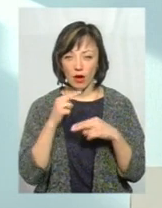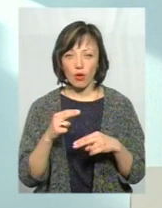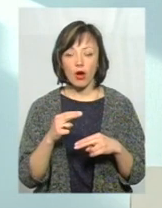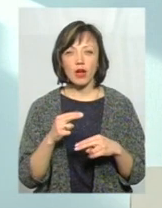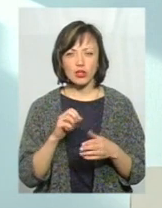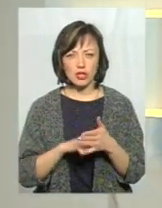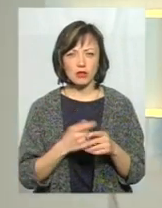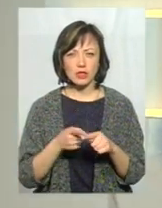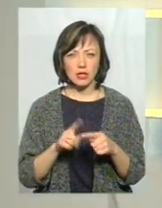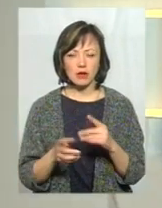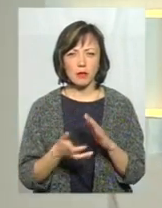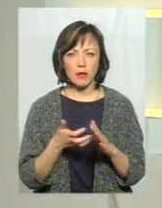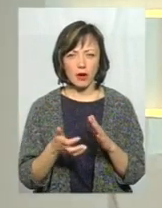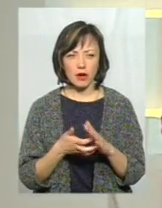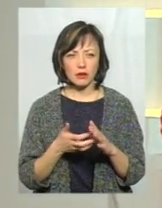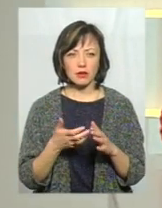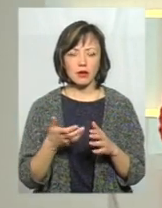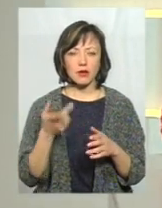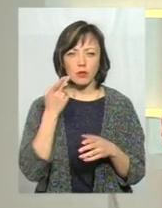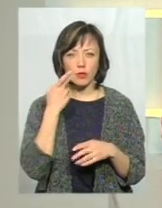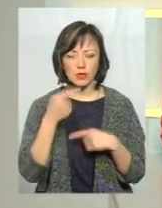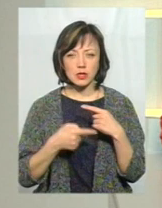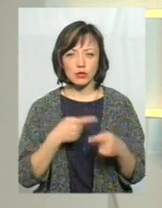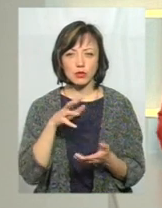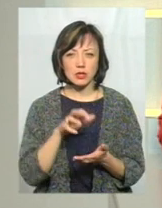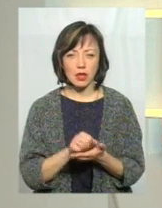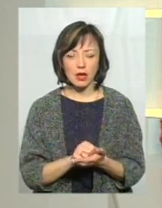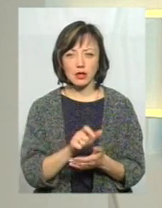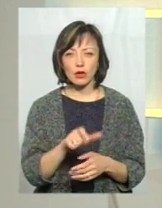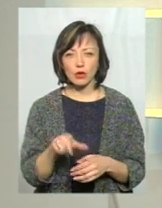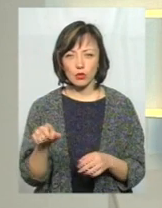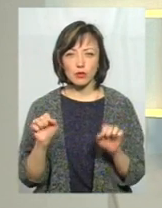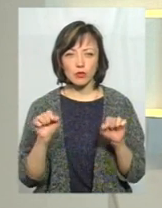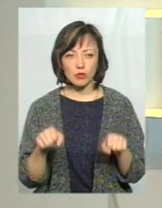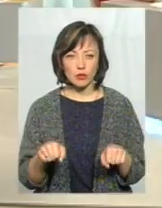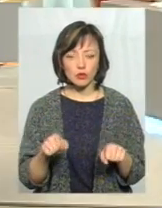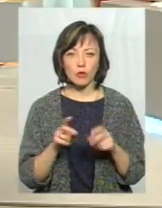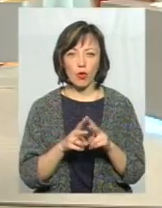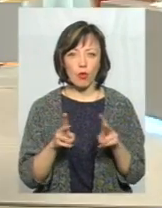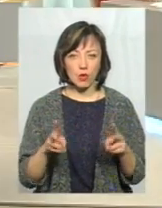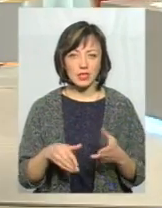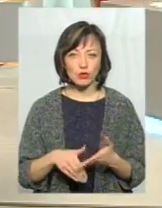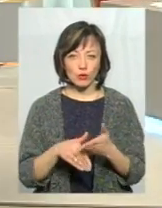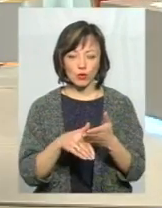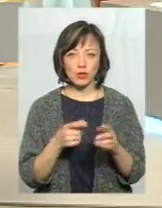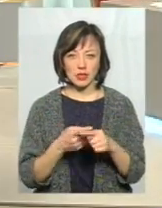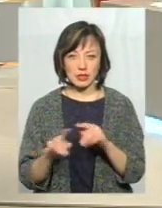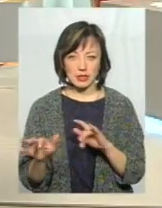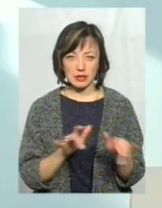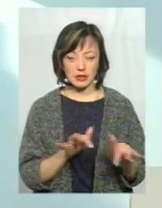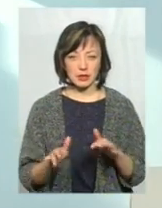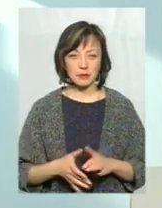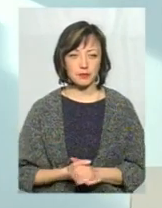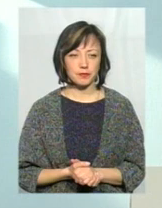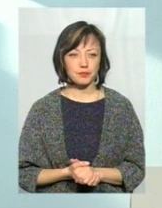Через оцей брак, те, що ми постійно зайняті там, люди, ми ще й можемо наштовхнути когось на оцей... На ці